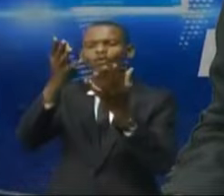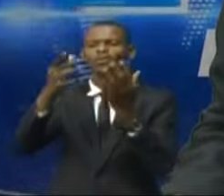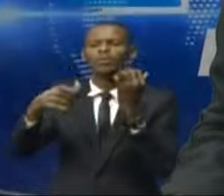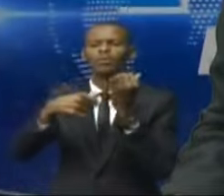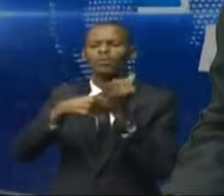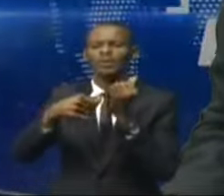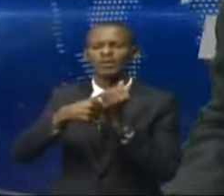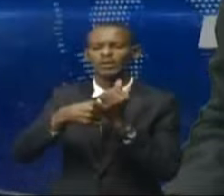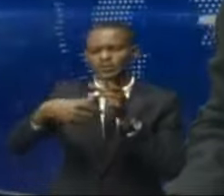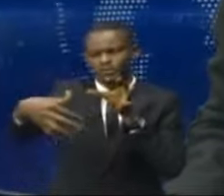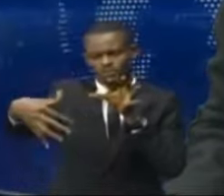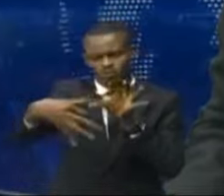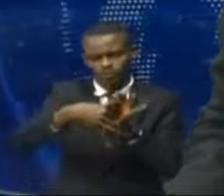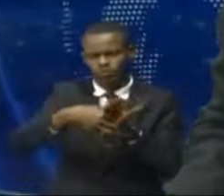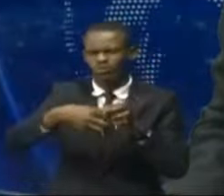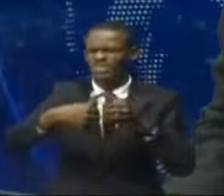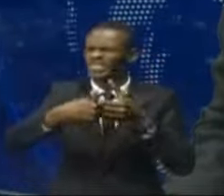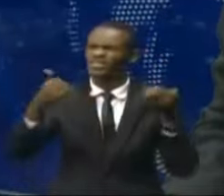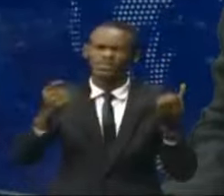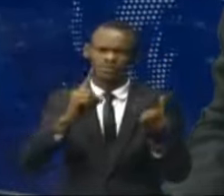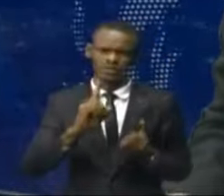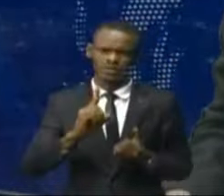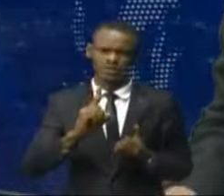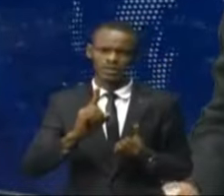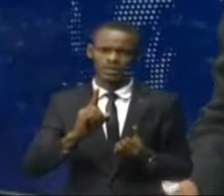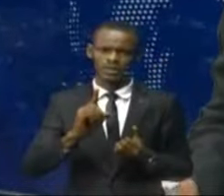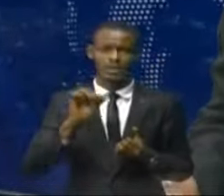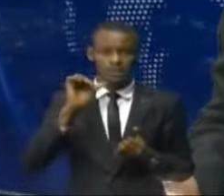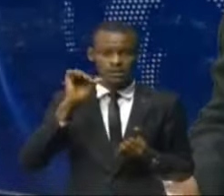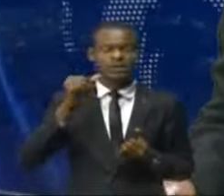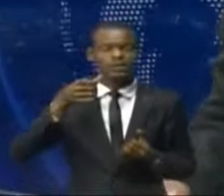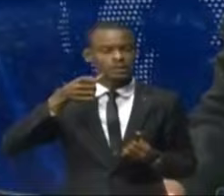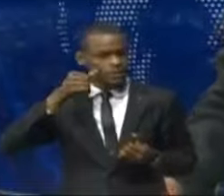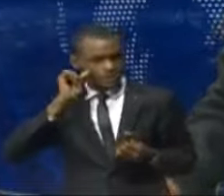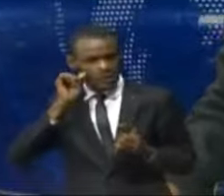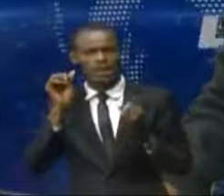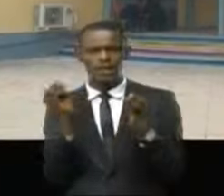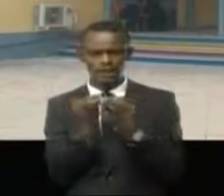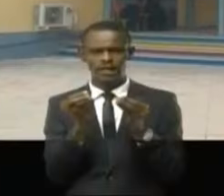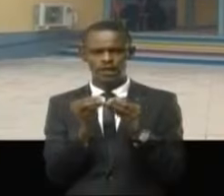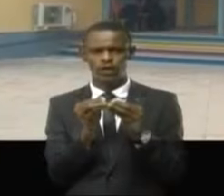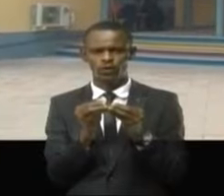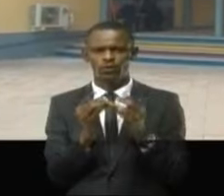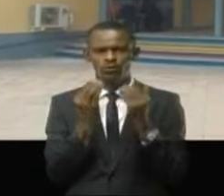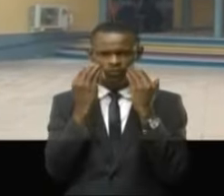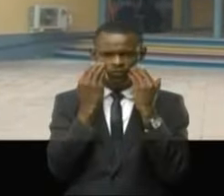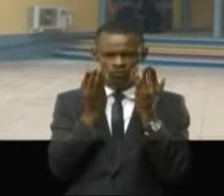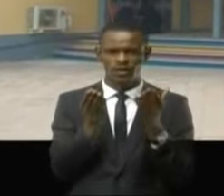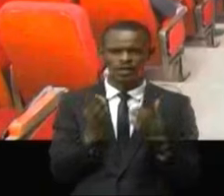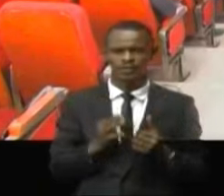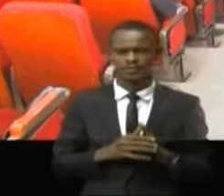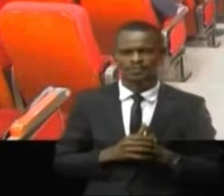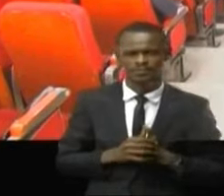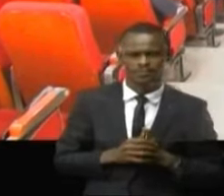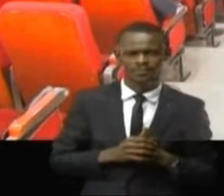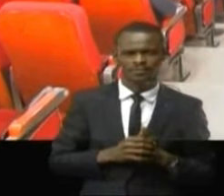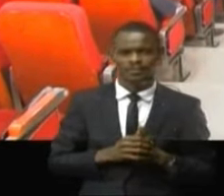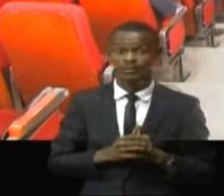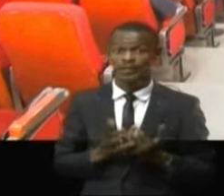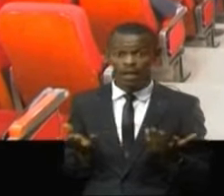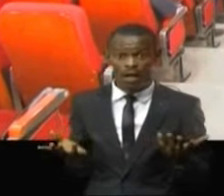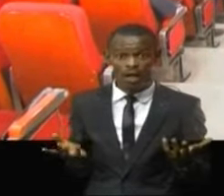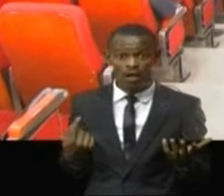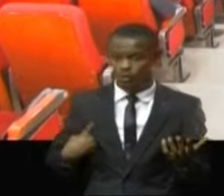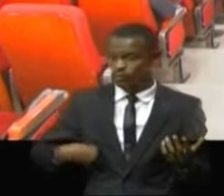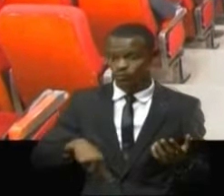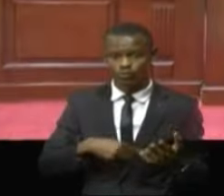d'une rencontre qu'il a tenue hier. Reportage de Marie-Reine Nzeba. Nous formons tous le maillon d'une même